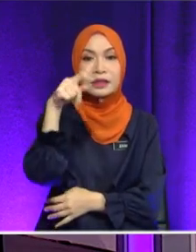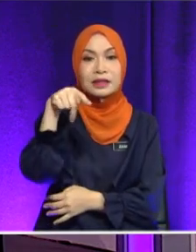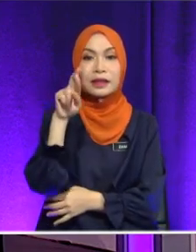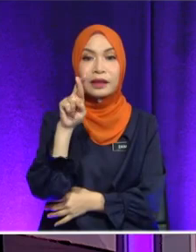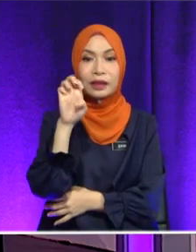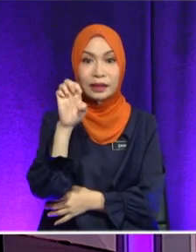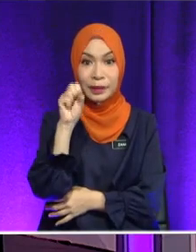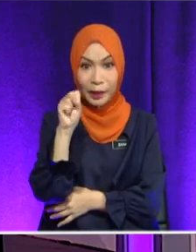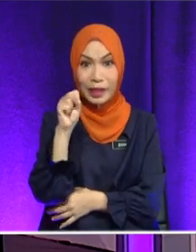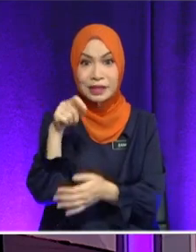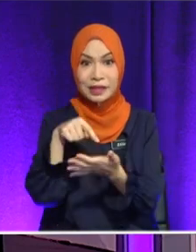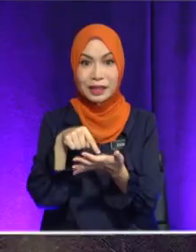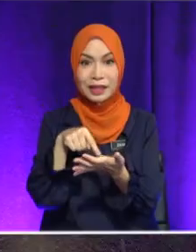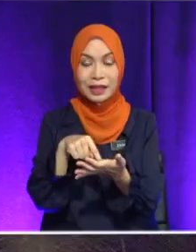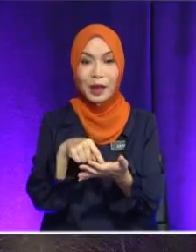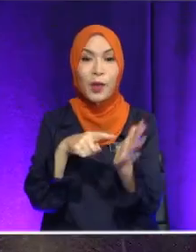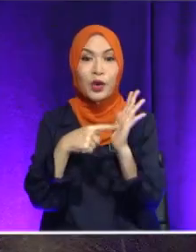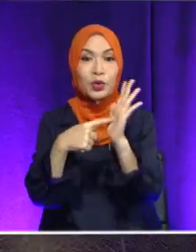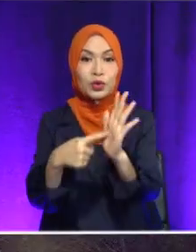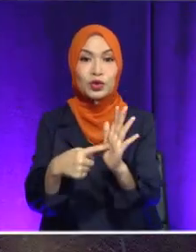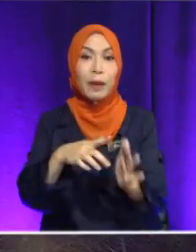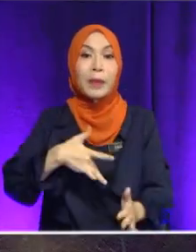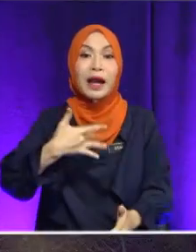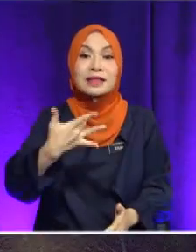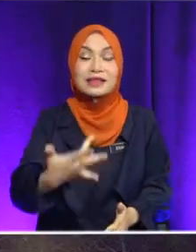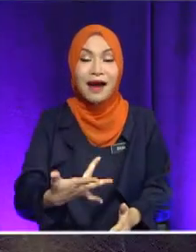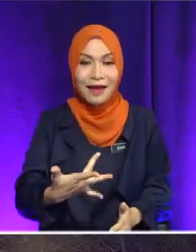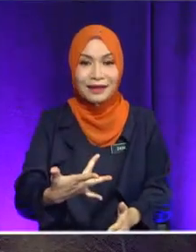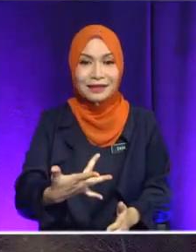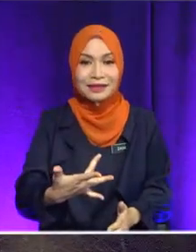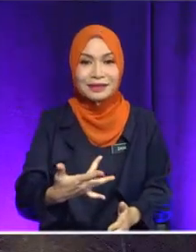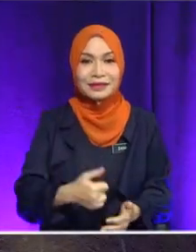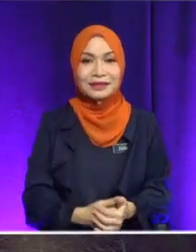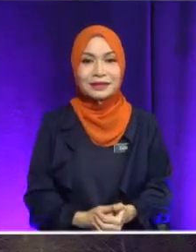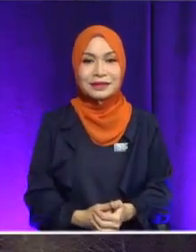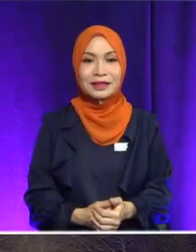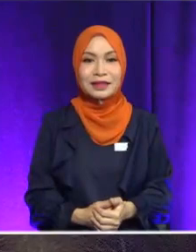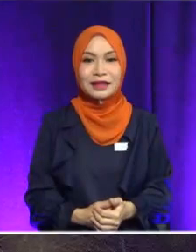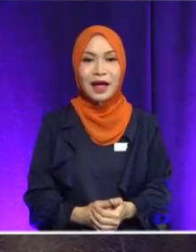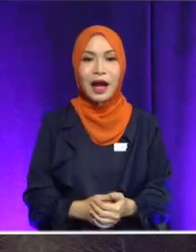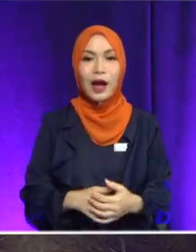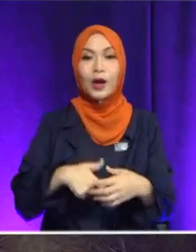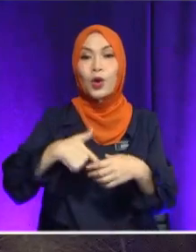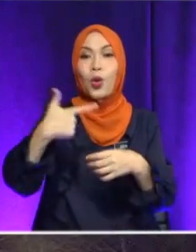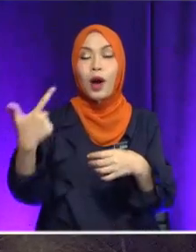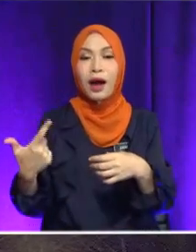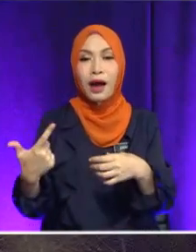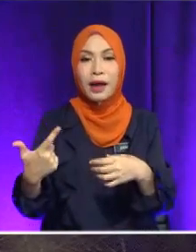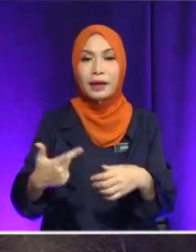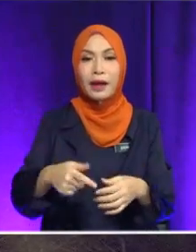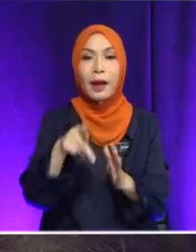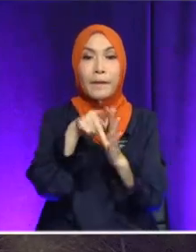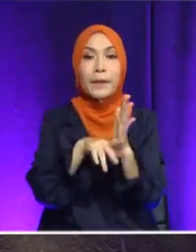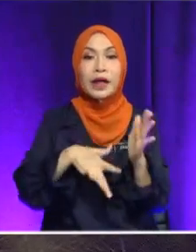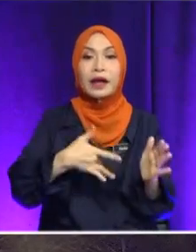kita bukan maksudnya reaksi ataupun kita punya Luhan emosi kita punya Galaxy gitu Oke kalau